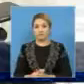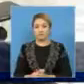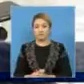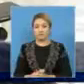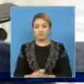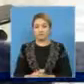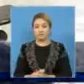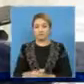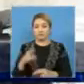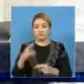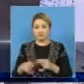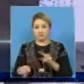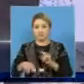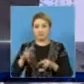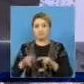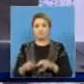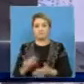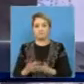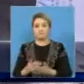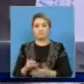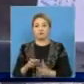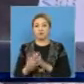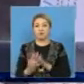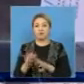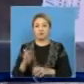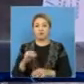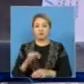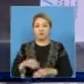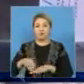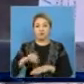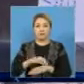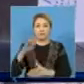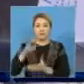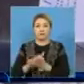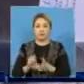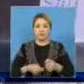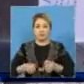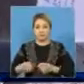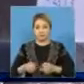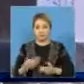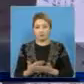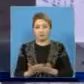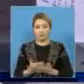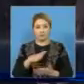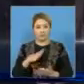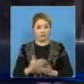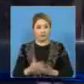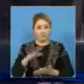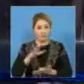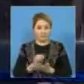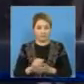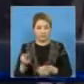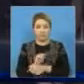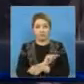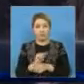2023 года, это окончание строительства. В Акимерском сельском округе глава региона встретился с руководителями подрядных организаций, которые будут заниматься